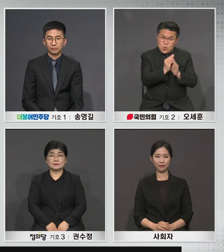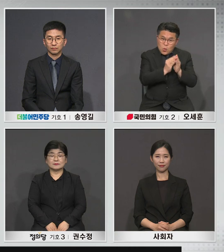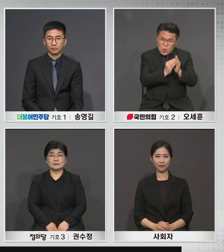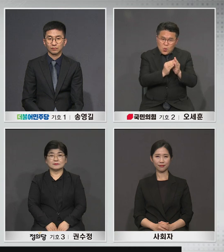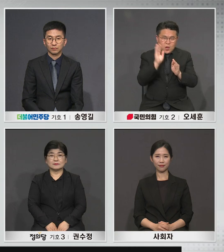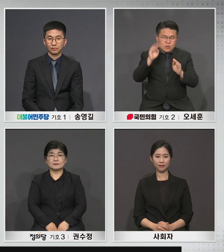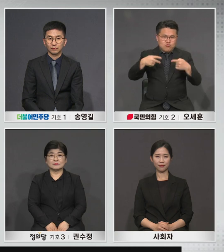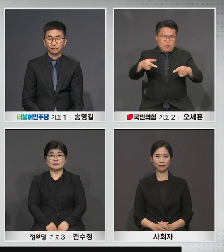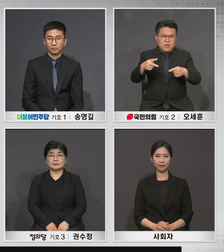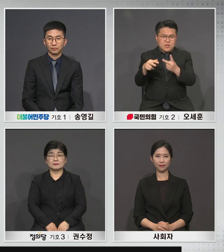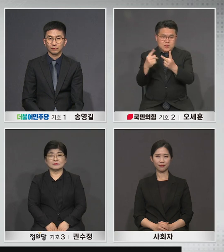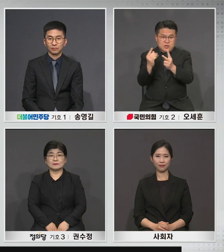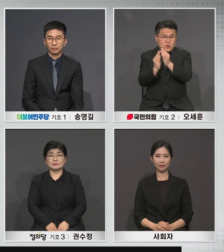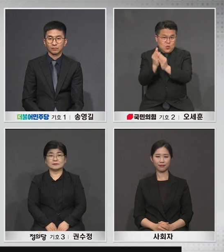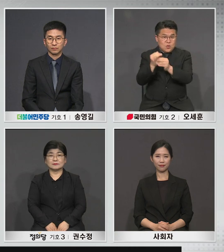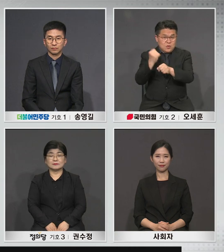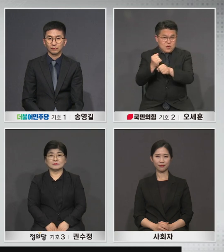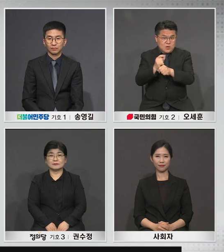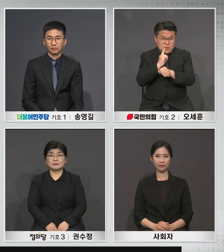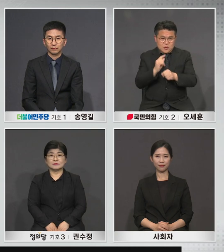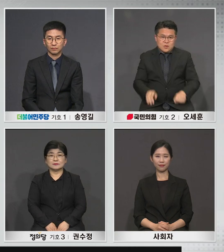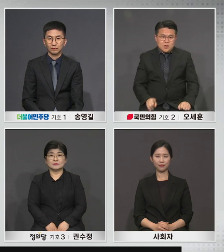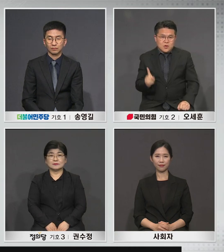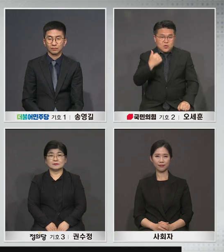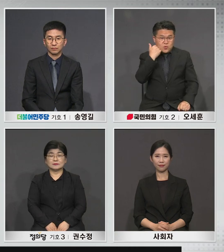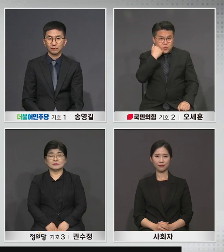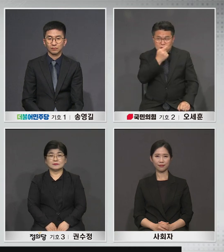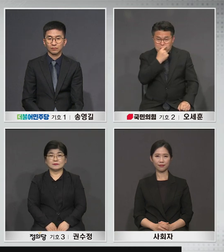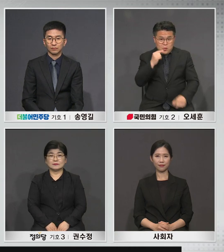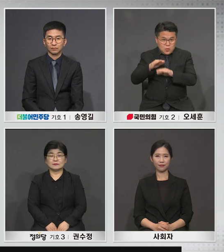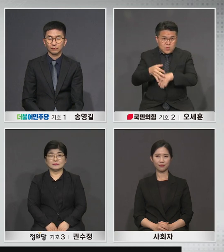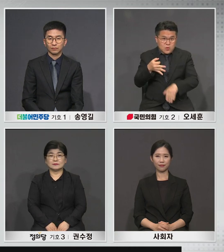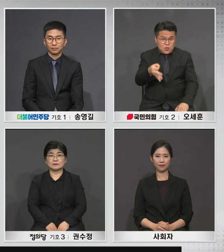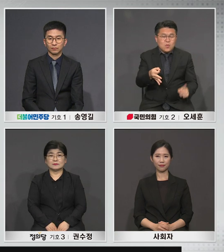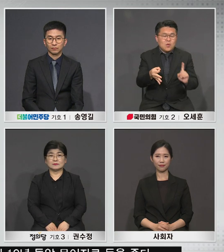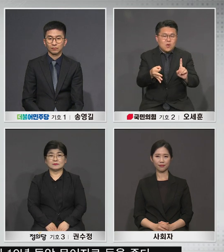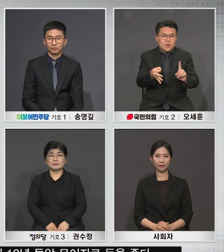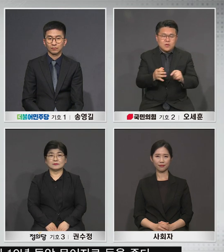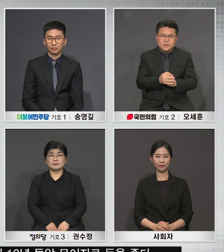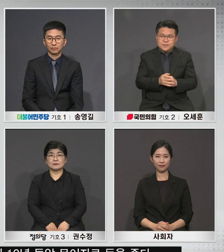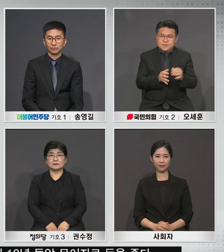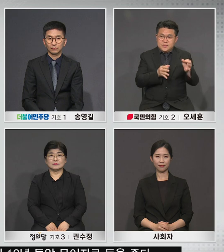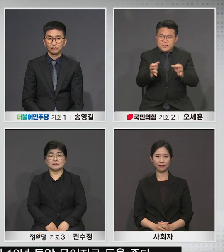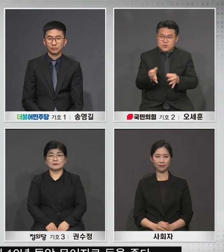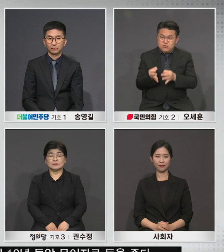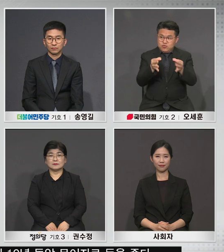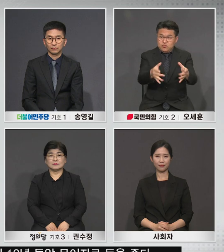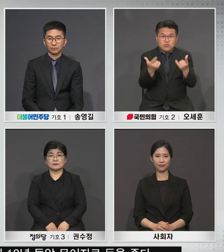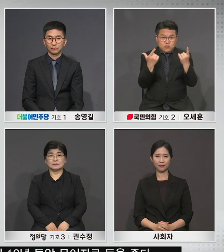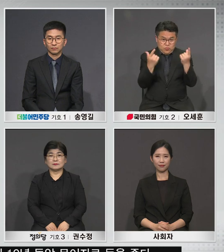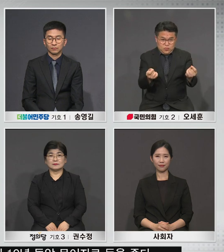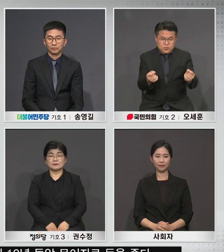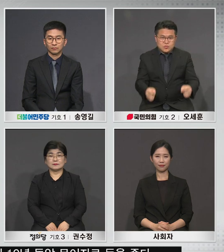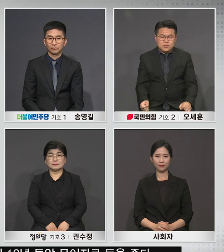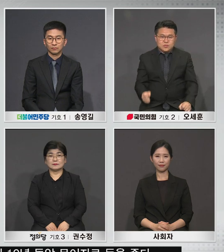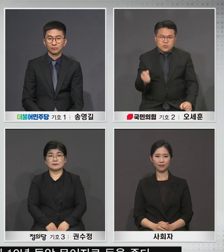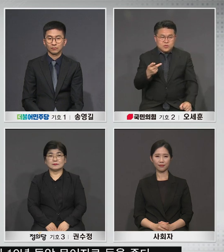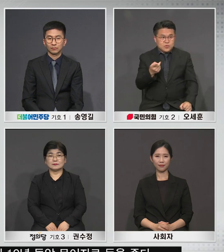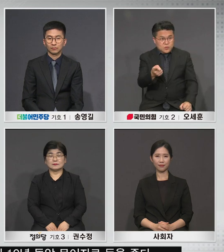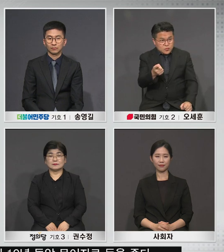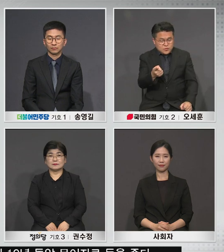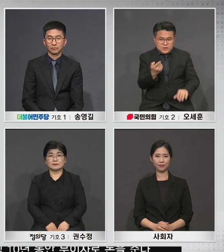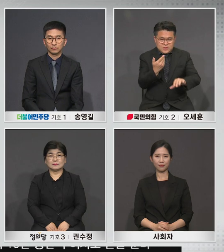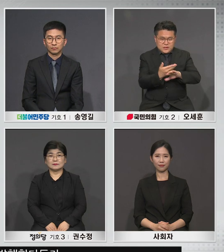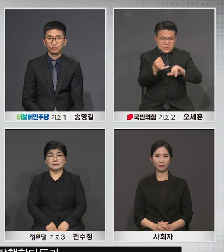발행한다든가 또 누구나 보증도 결국은 시중에 돈이 풀리는 효과가 날 거고요. 그 외에 송영길 후보의